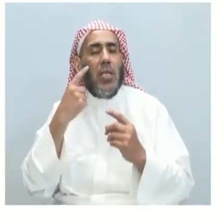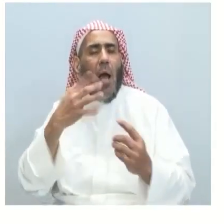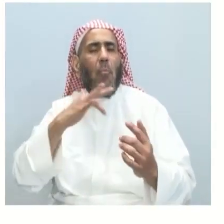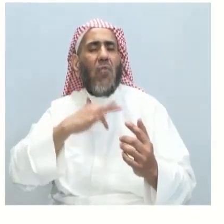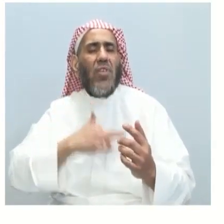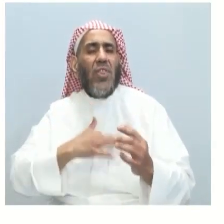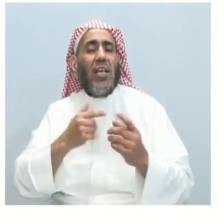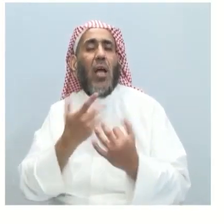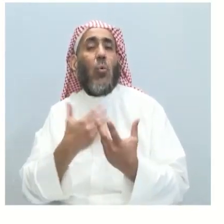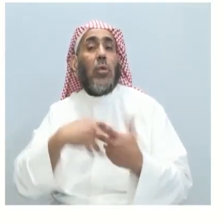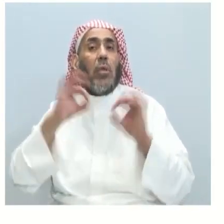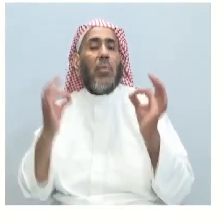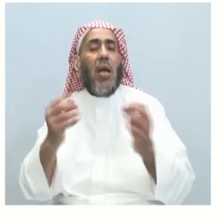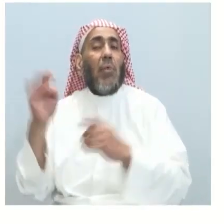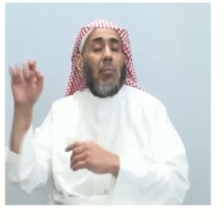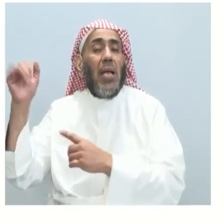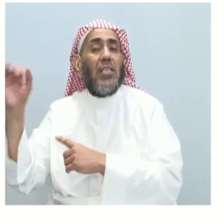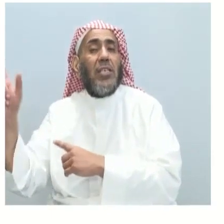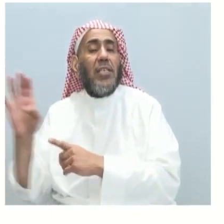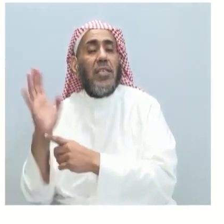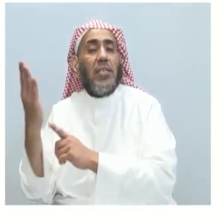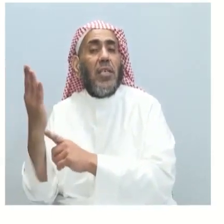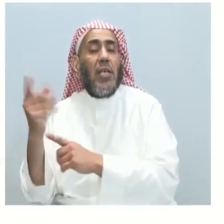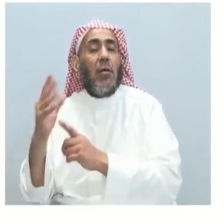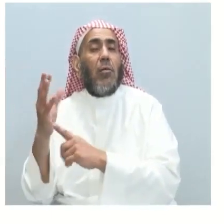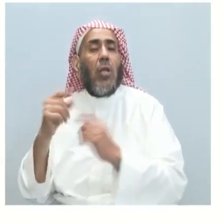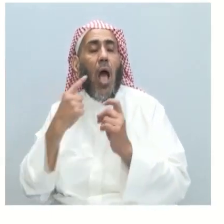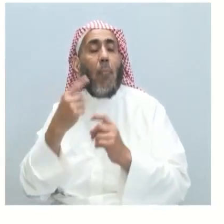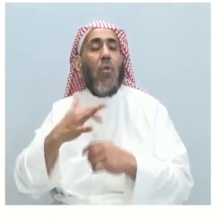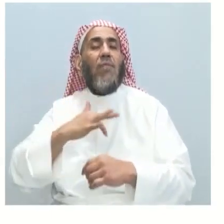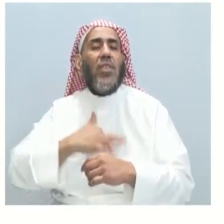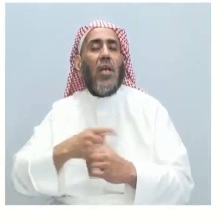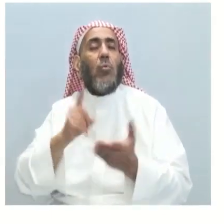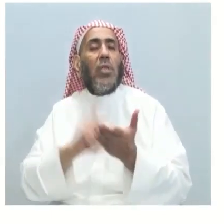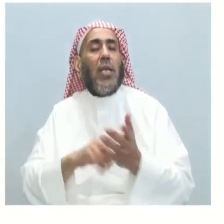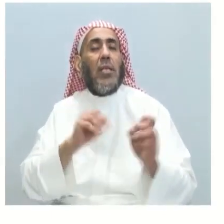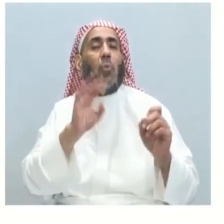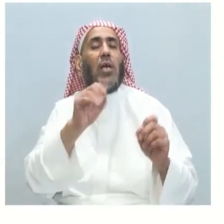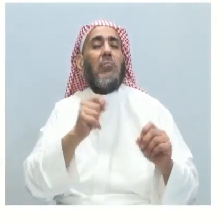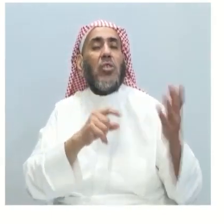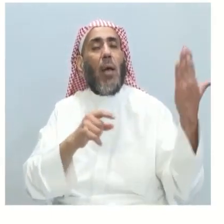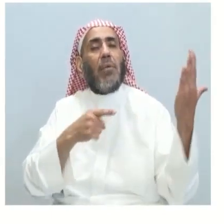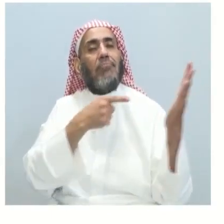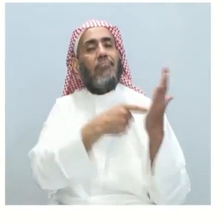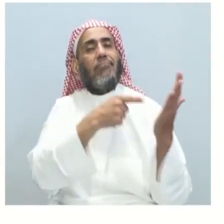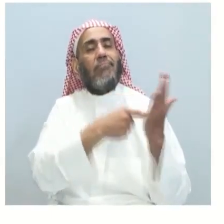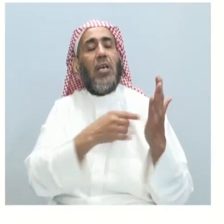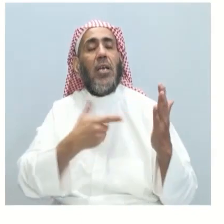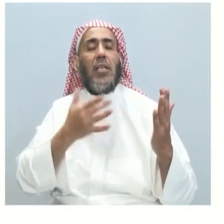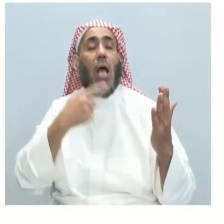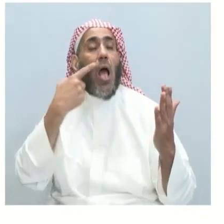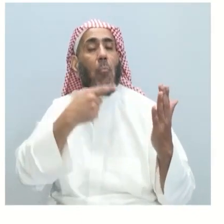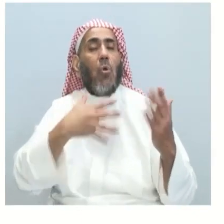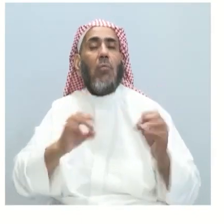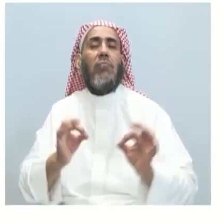في الطبيعه عند ابراهيم ناجي جميل عند ابراهيم ناجي تامل في الذات بالتاكيد عند ابو القاسم هنا تامل في